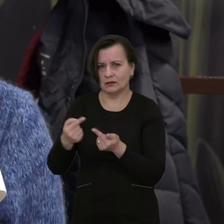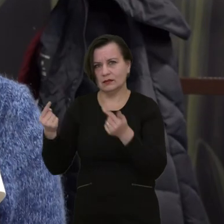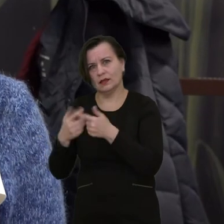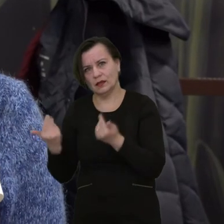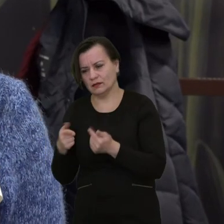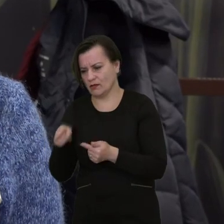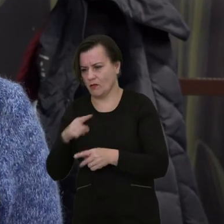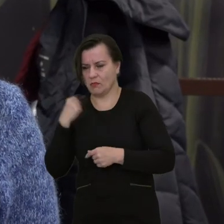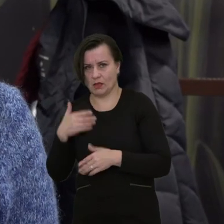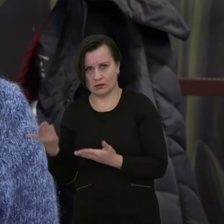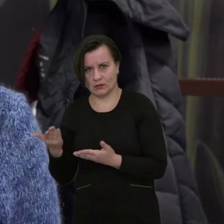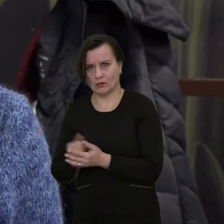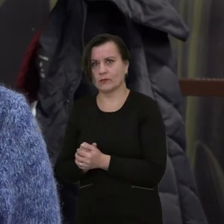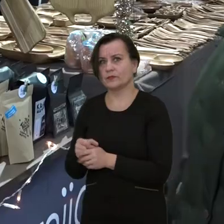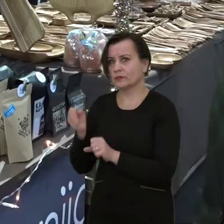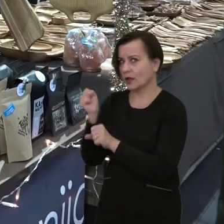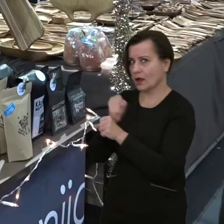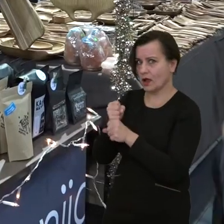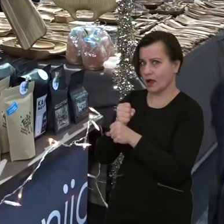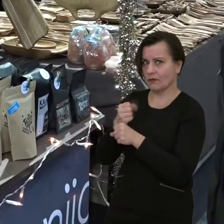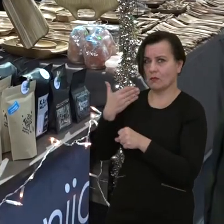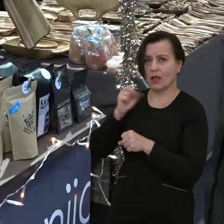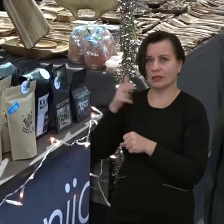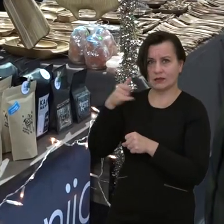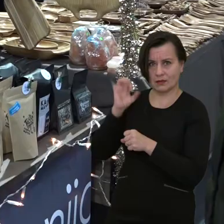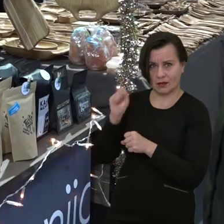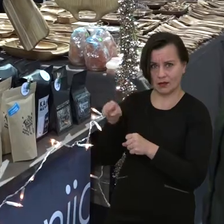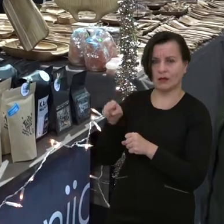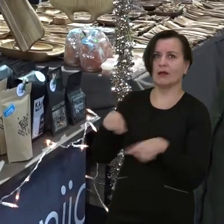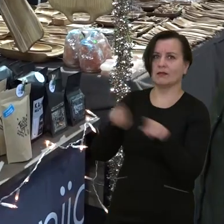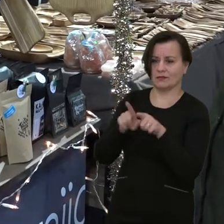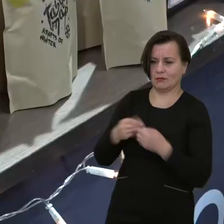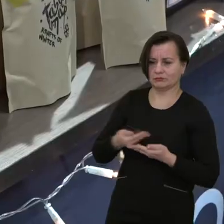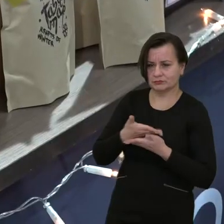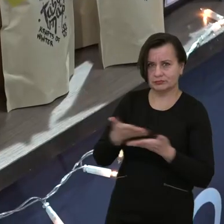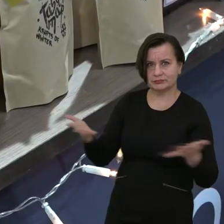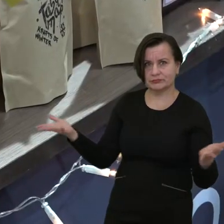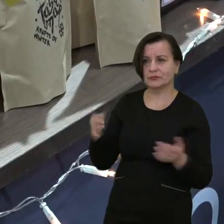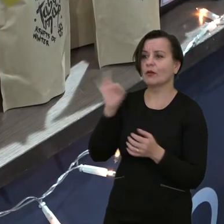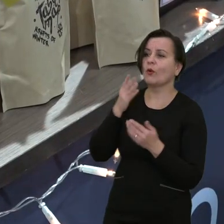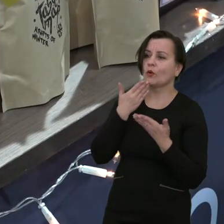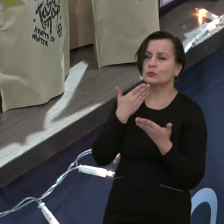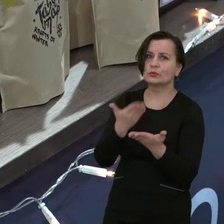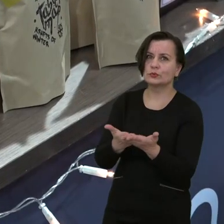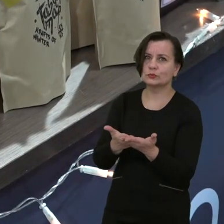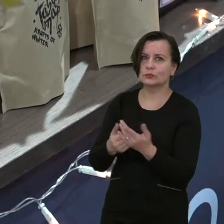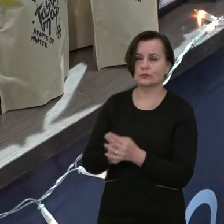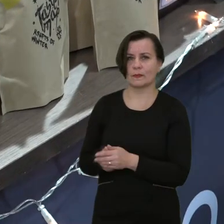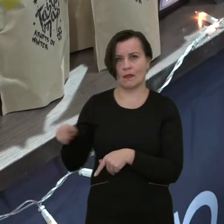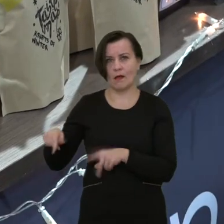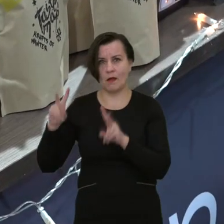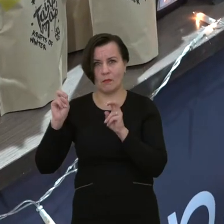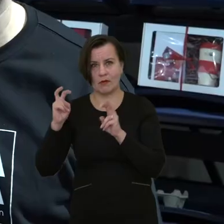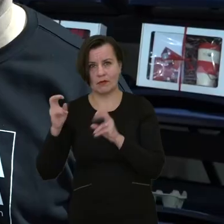nedera, atrodo, tai ar to per daug? Kavamanija taip pat prisistato šioje mugėje. Ką siūlot prieš gražiasias didžiasias metų šventes?